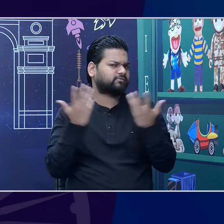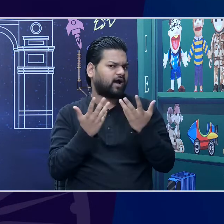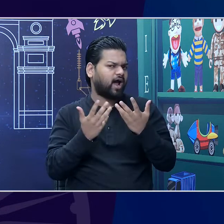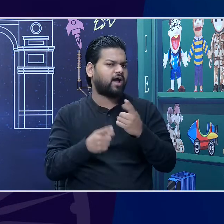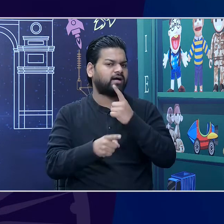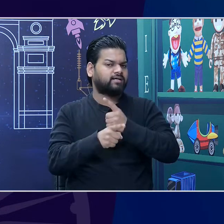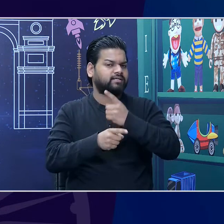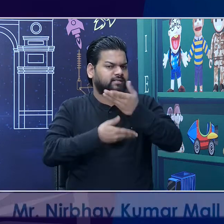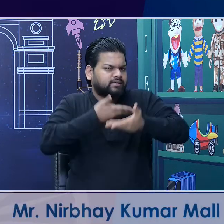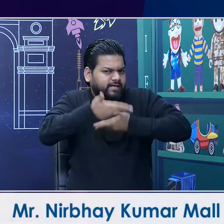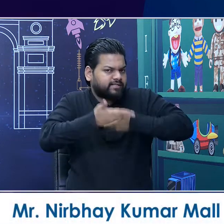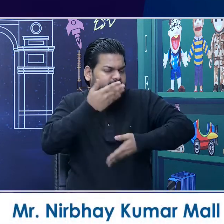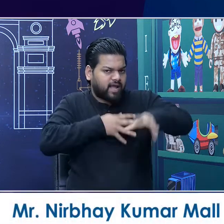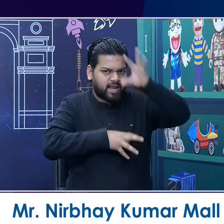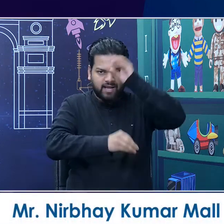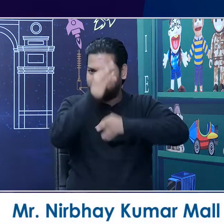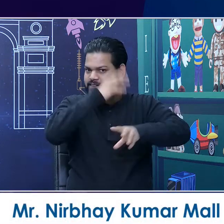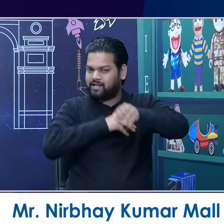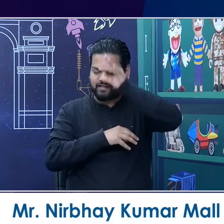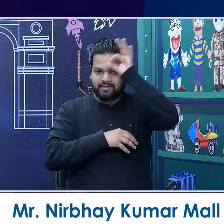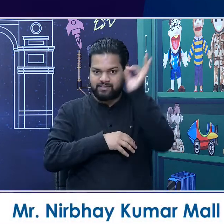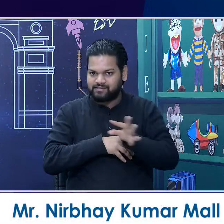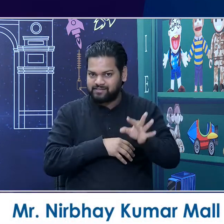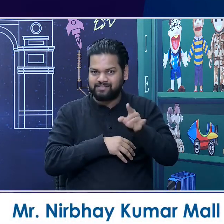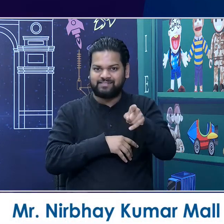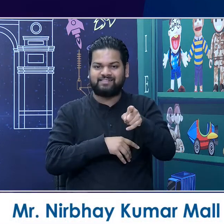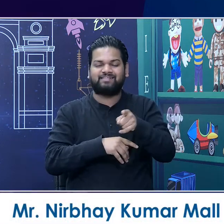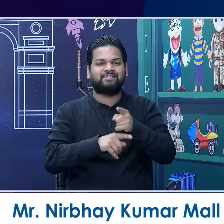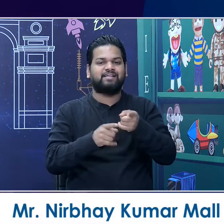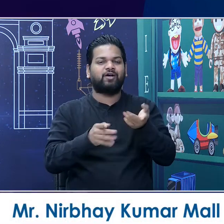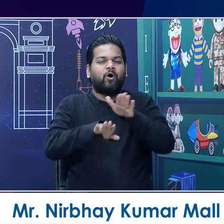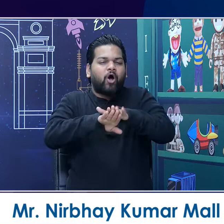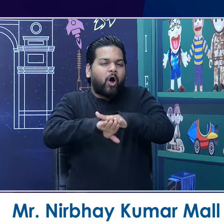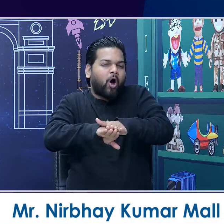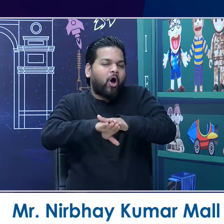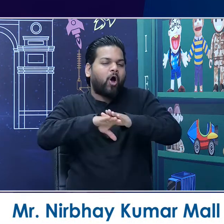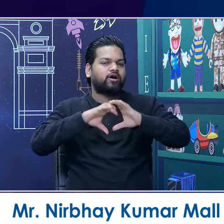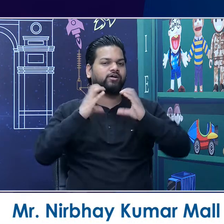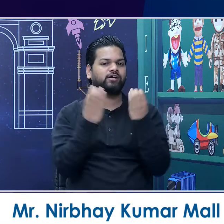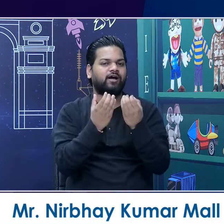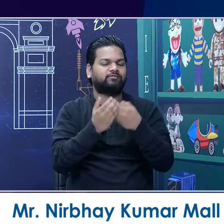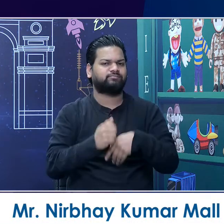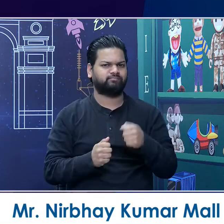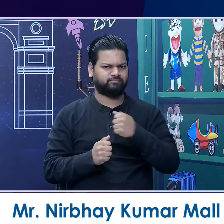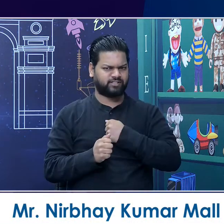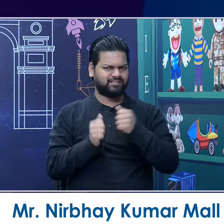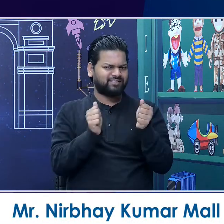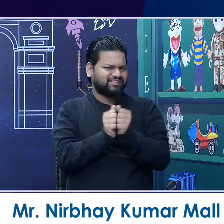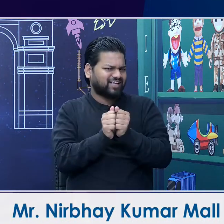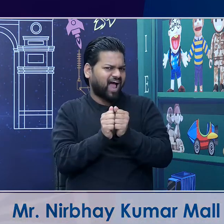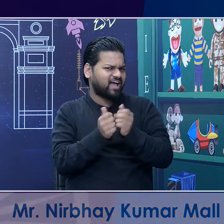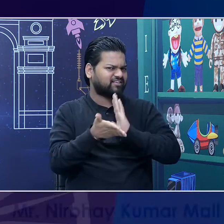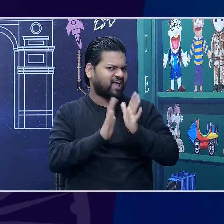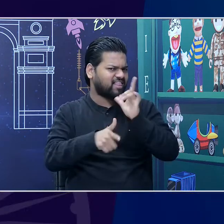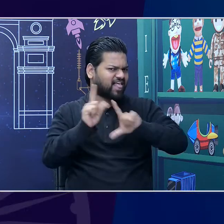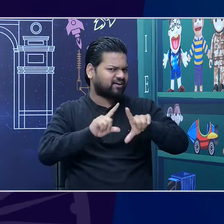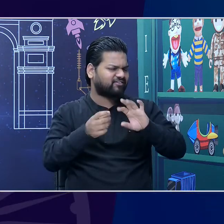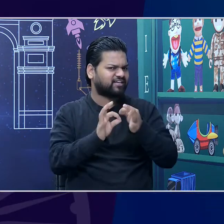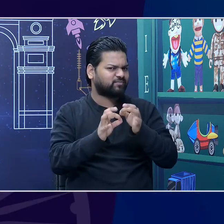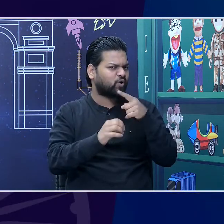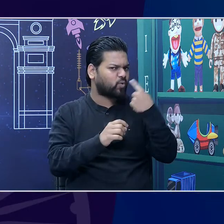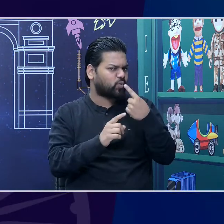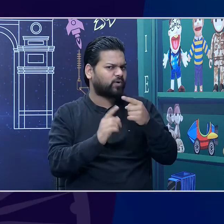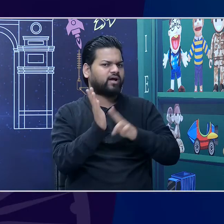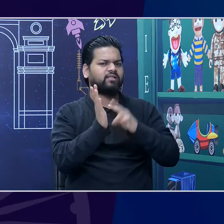Classrooms. और आप अपने टेलीविज़न स्क्रीन्स पर देख रहे हैं साइन लैंग्वेज इंटरप्रेटर, इनका नाम है मिस्टर निर्भय कुमार, और ये पूरे सत्र को